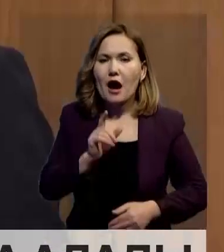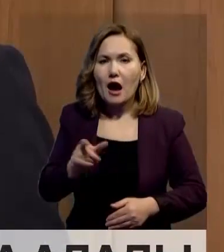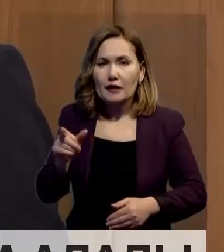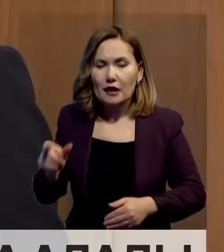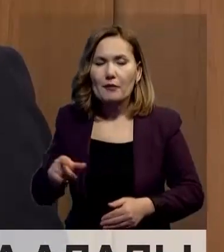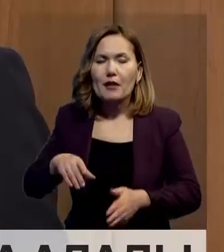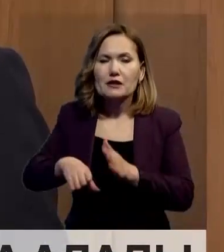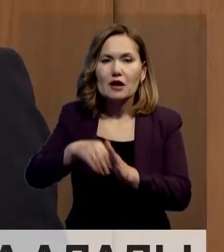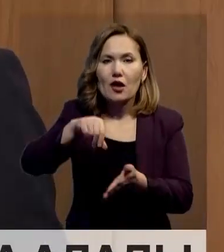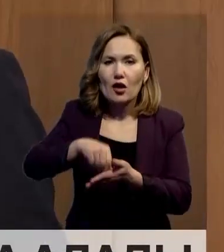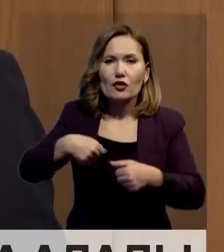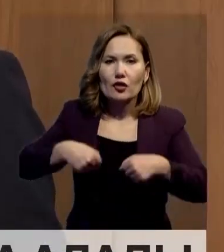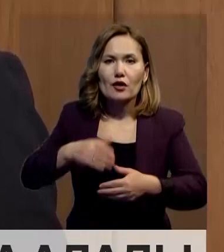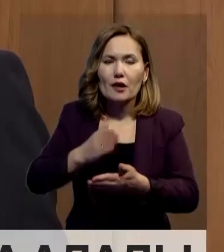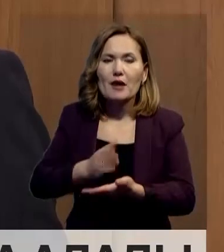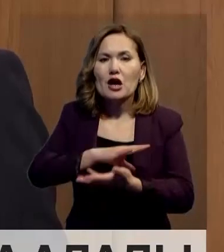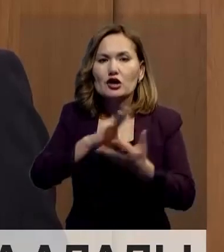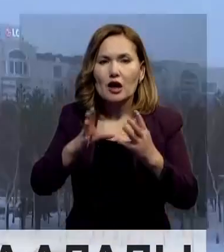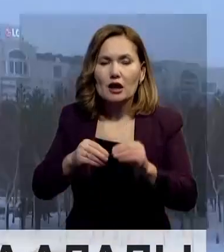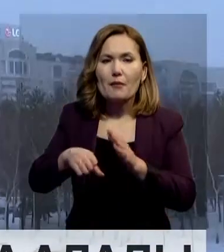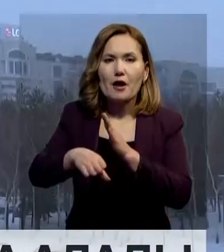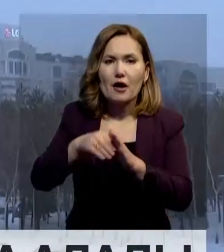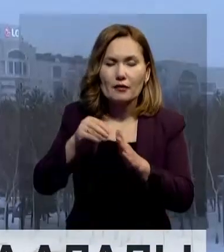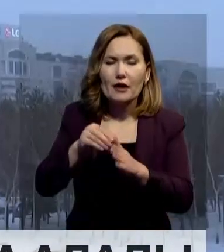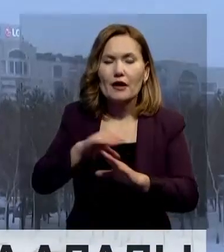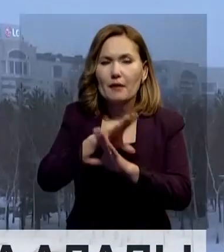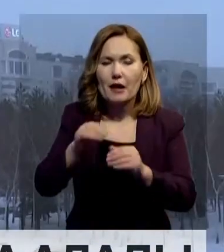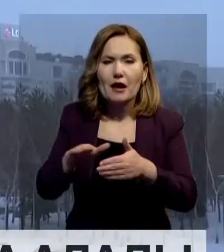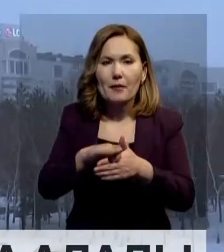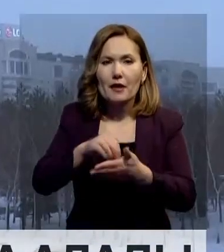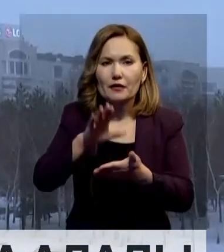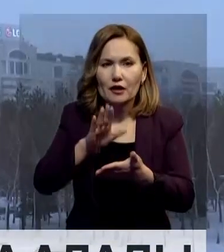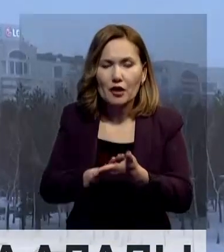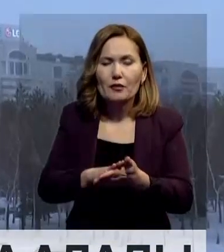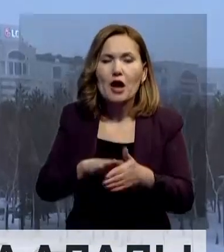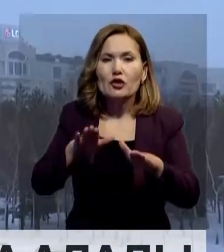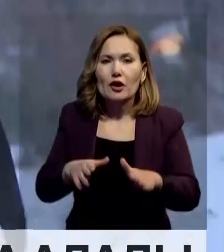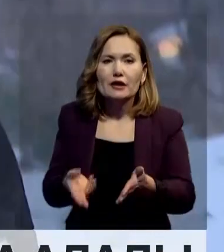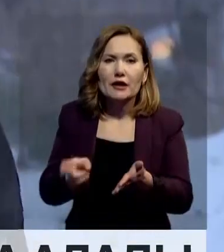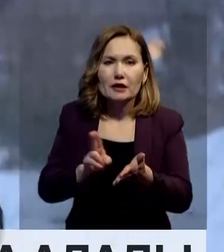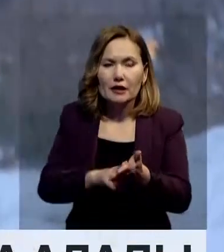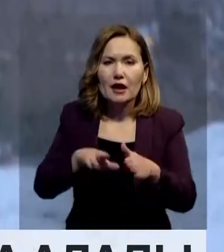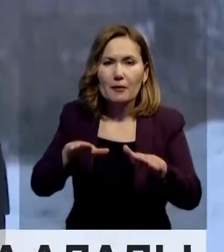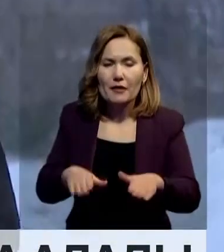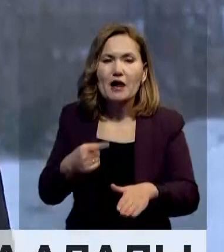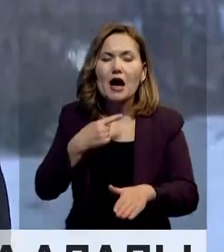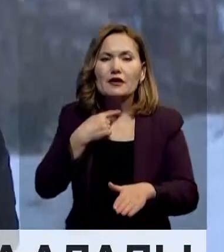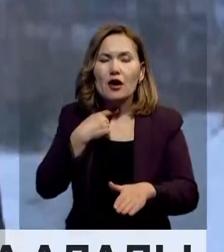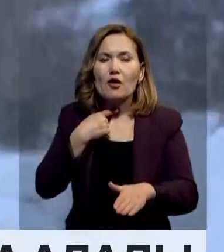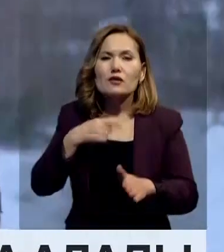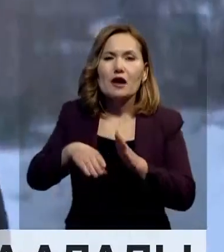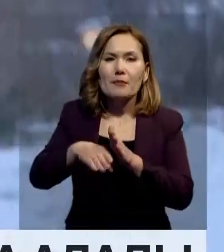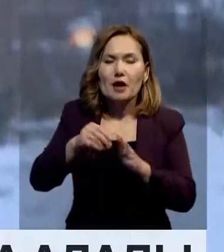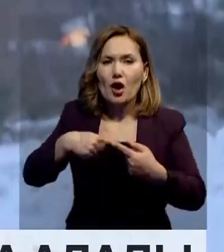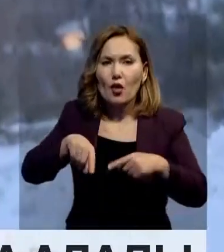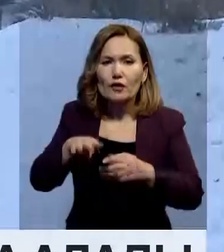қосылды. Жалпы әр саяси науқанда сайлаушылардың тізімі тұрғындардың тұрақты тіркелген жері мен дауыс бергісі келетін